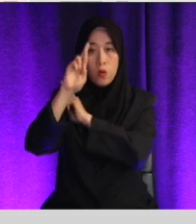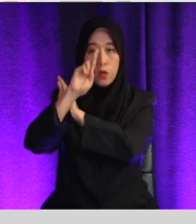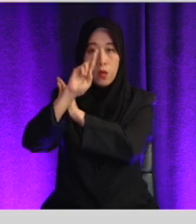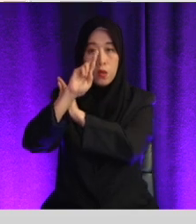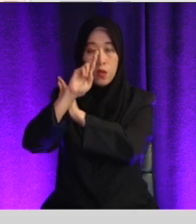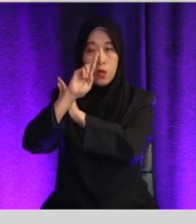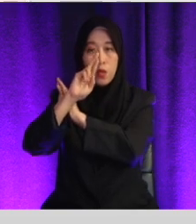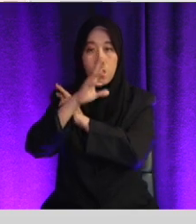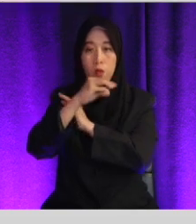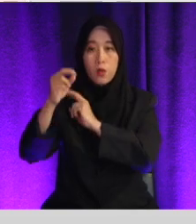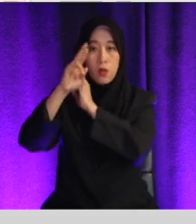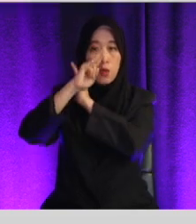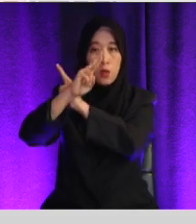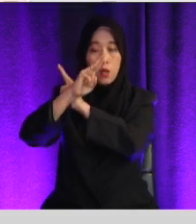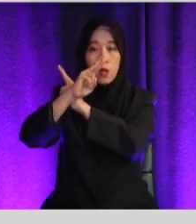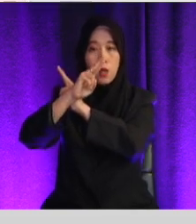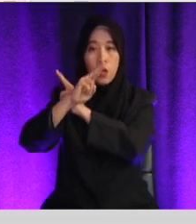Jadi arus elektrik boleh lalu tak Akmal?